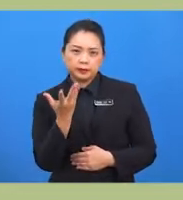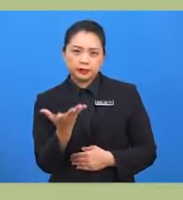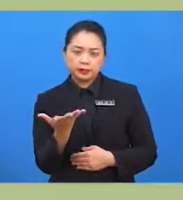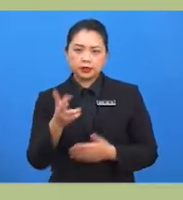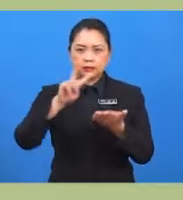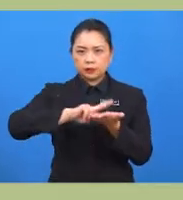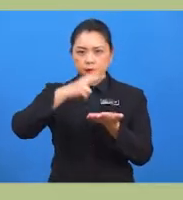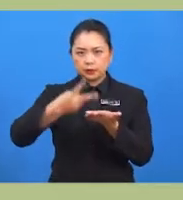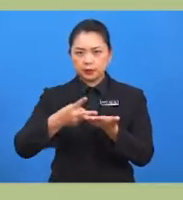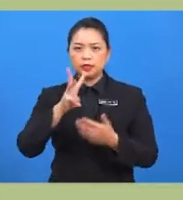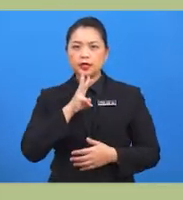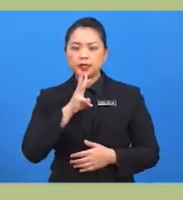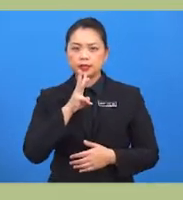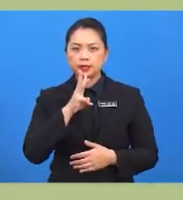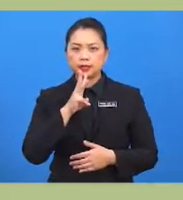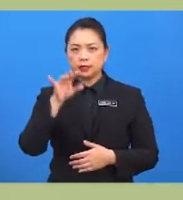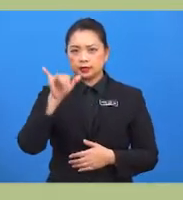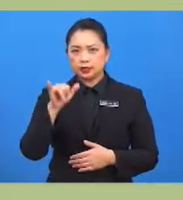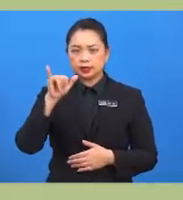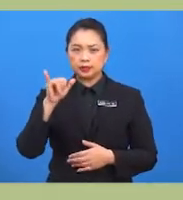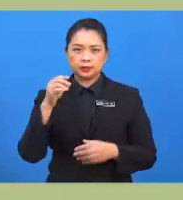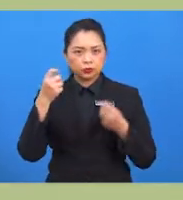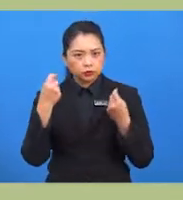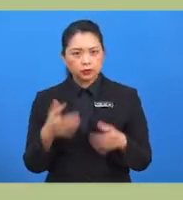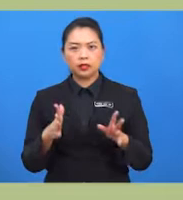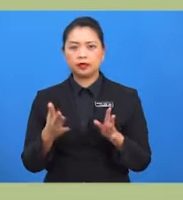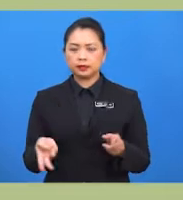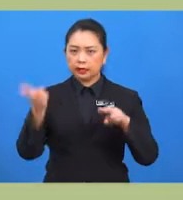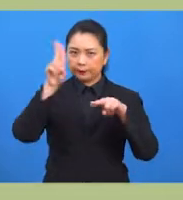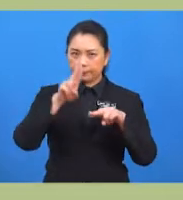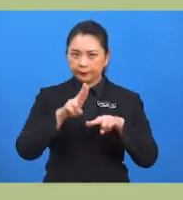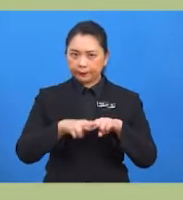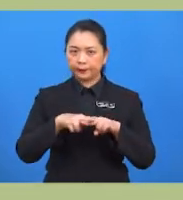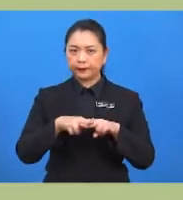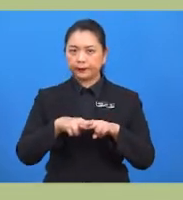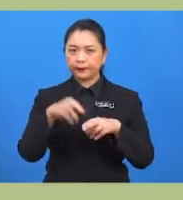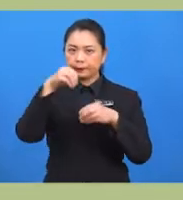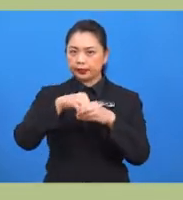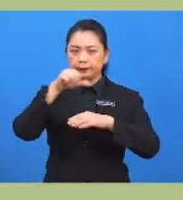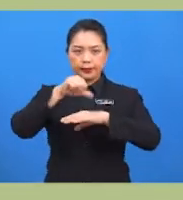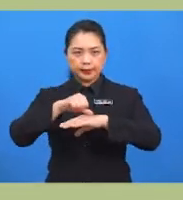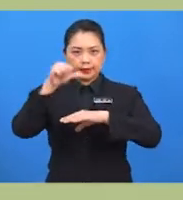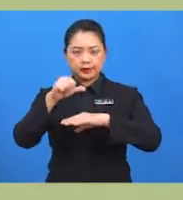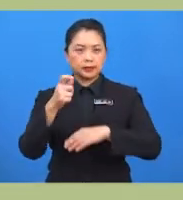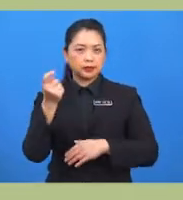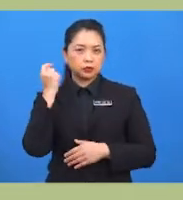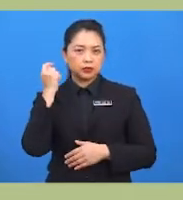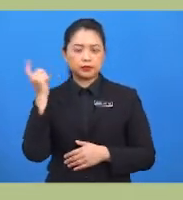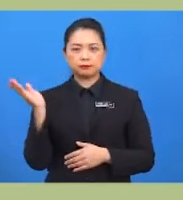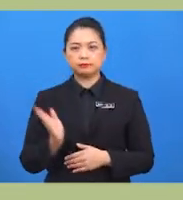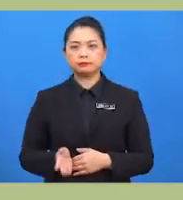berapakah isipadu air yang telah ditambahkan ke dalam asymmetric